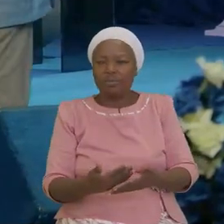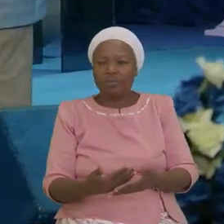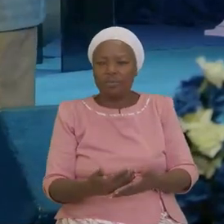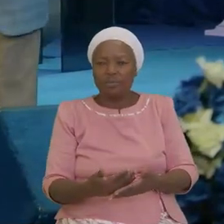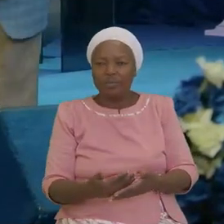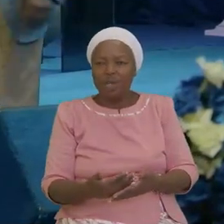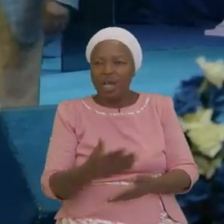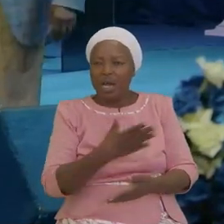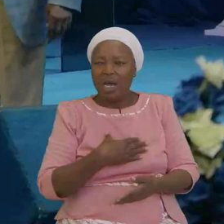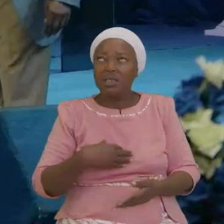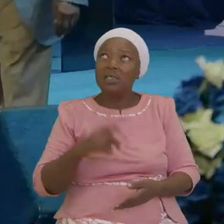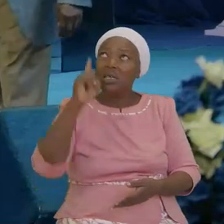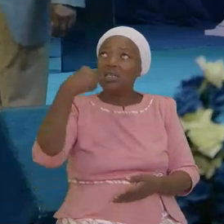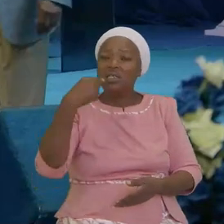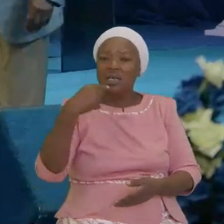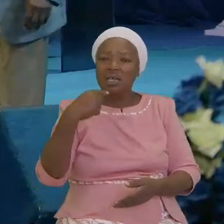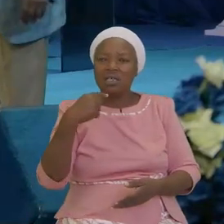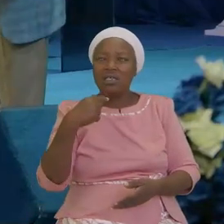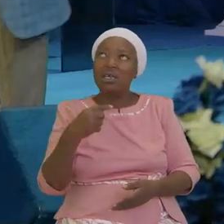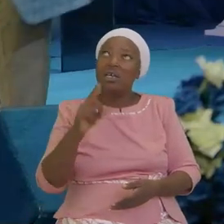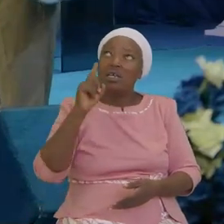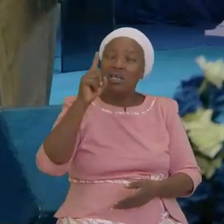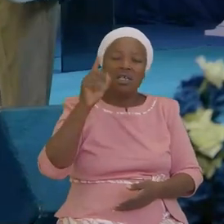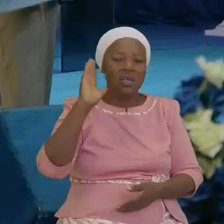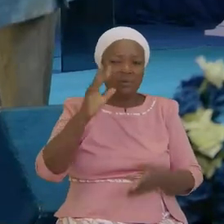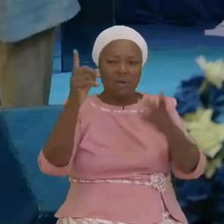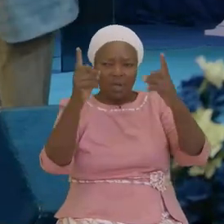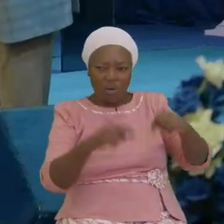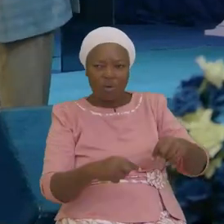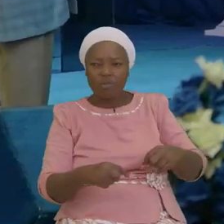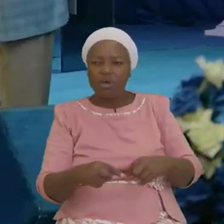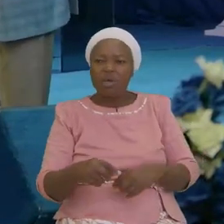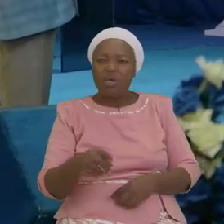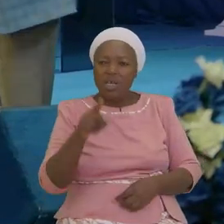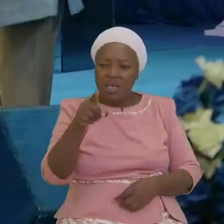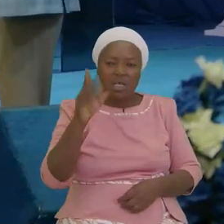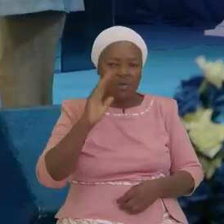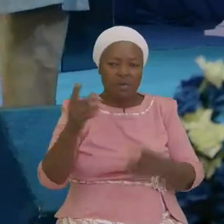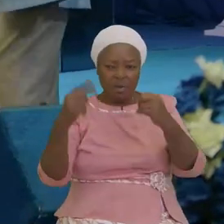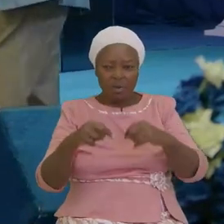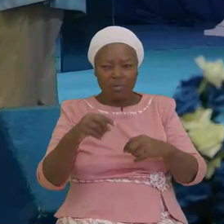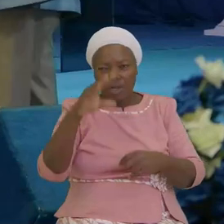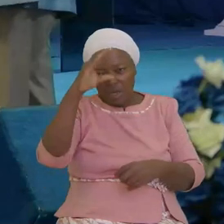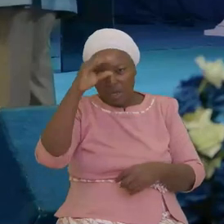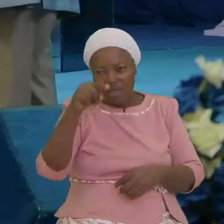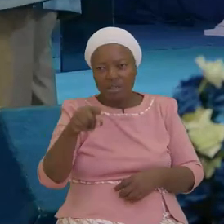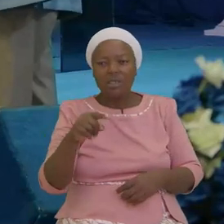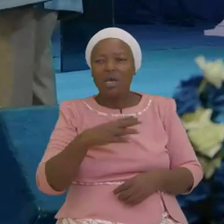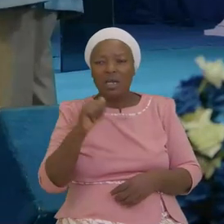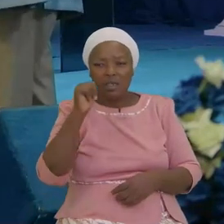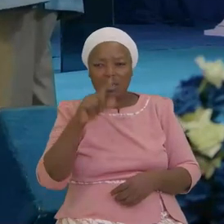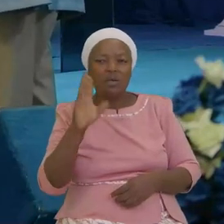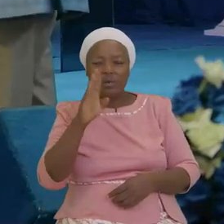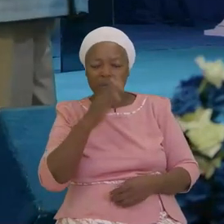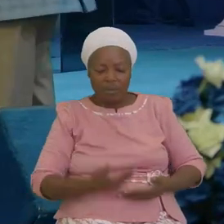a imaginé avant de vous mettre dans le monde. Et dit, lui, il viendra.